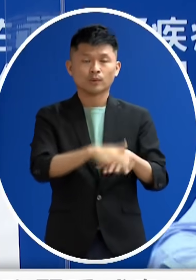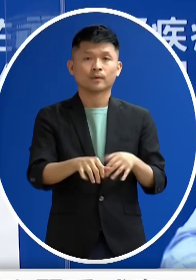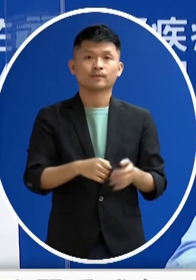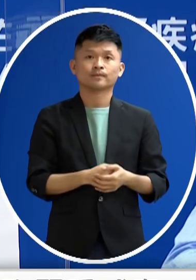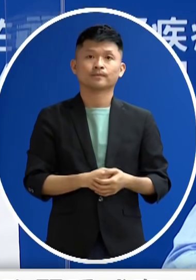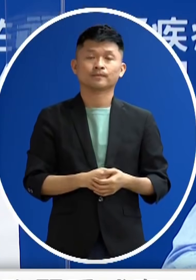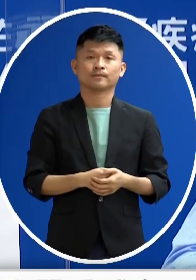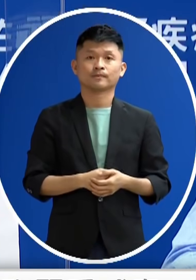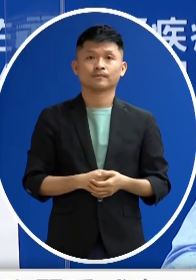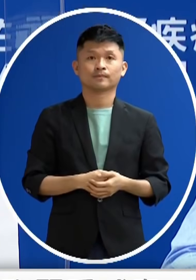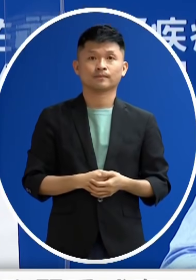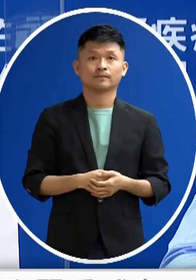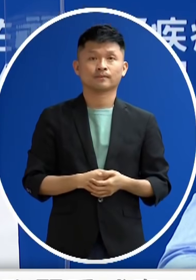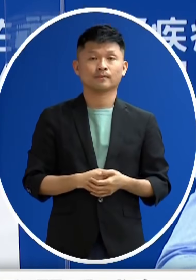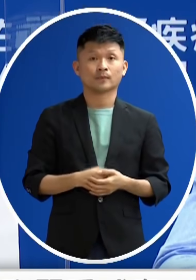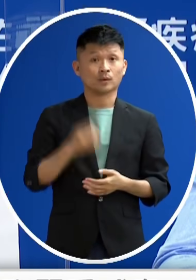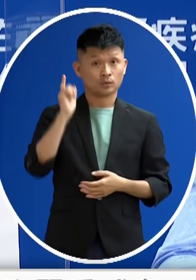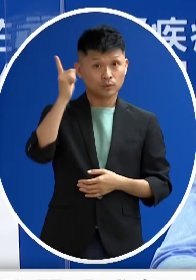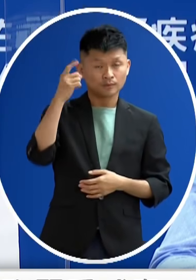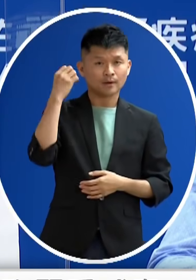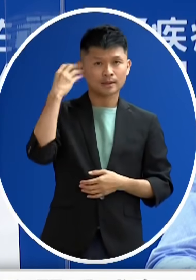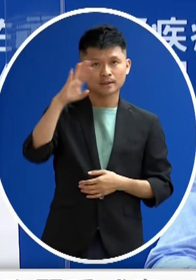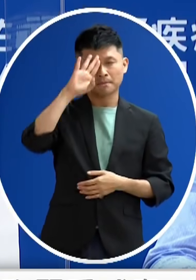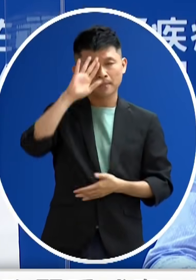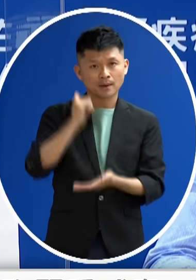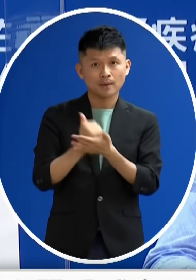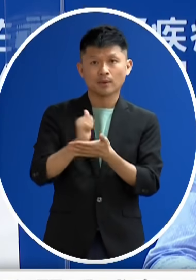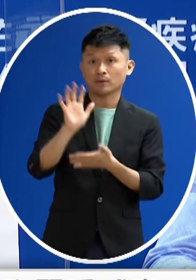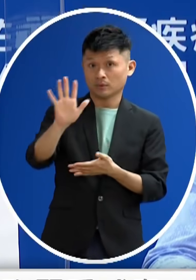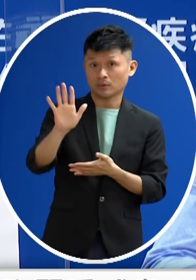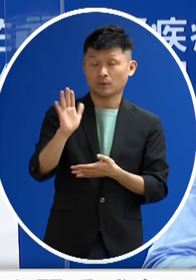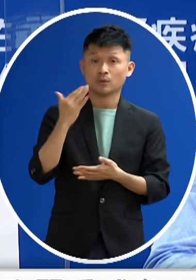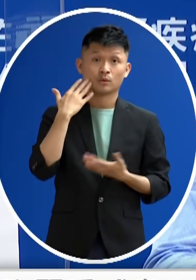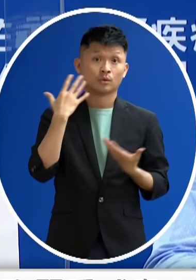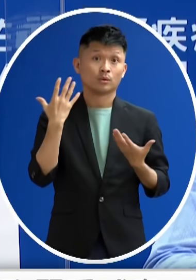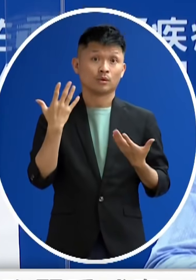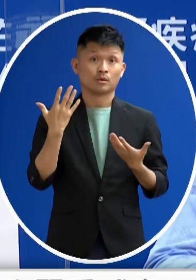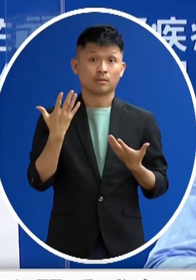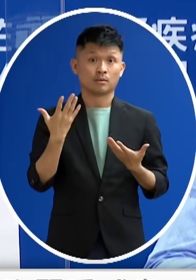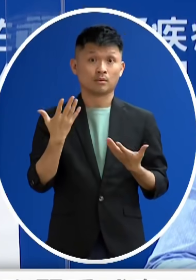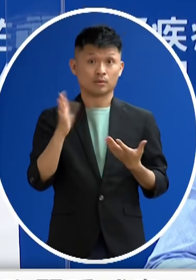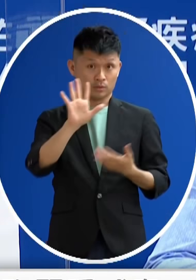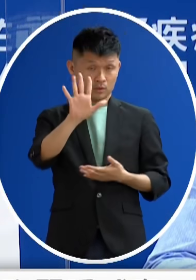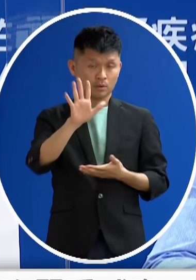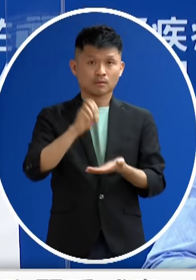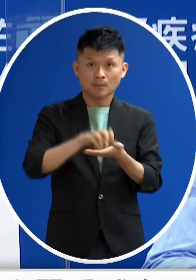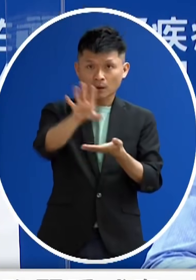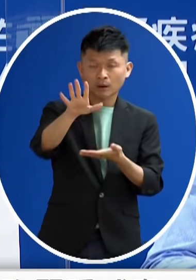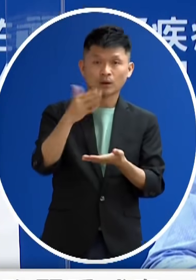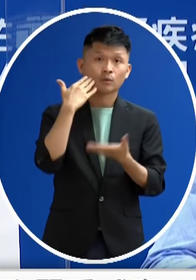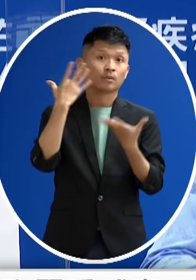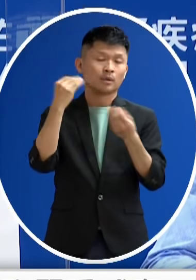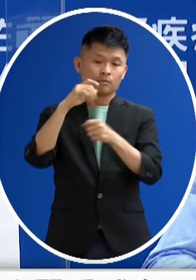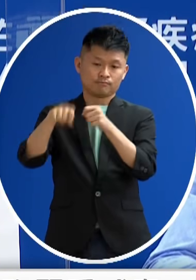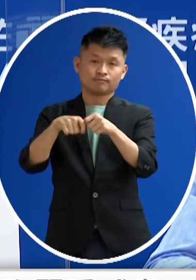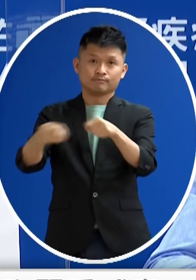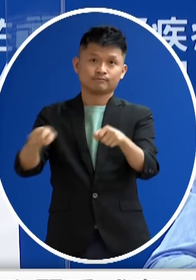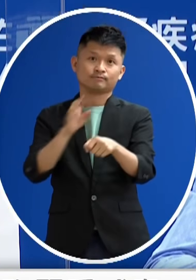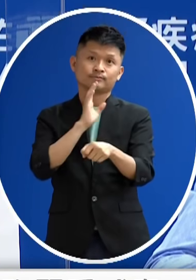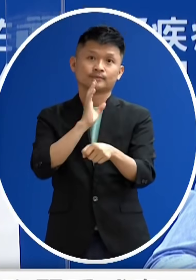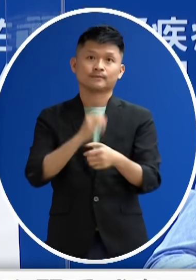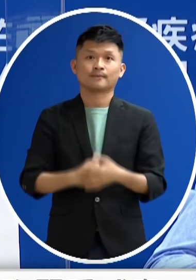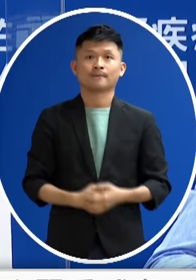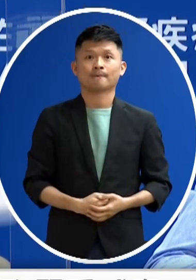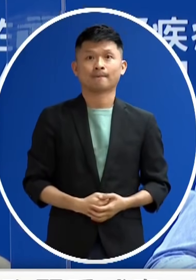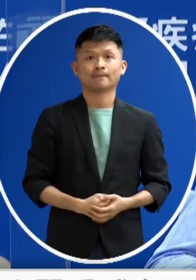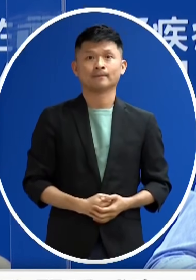筛检方案，我们就除非有新的案例，那否则我们就不再跟大家做报告，这当作一个结案。